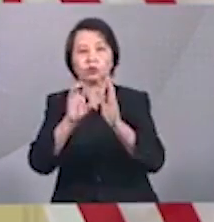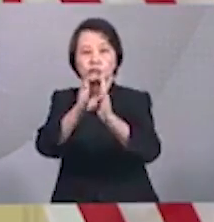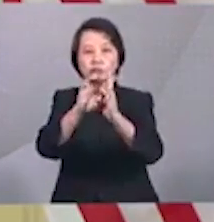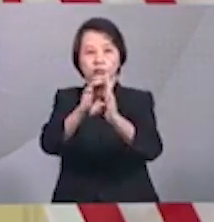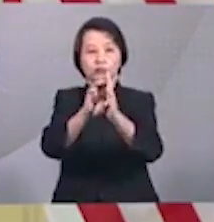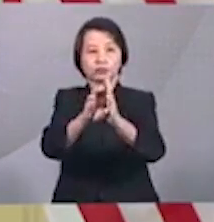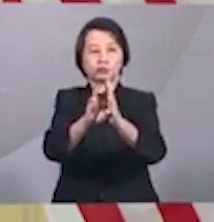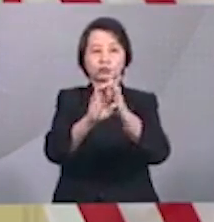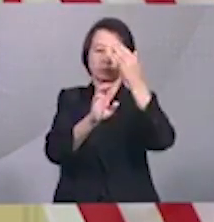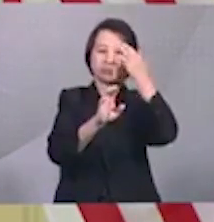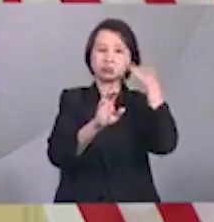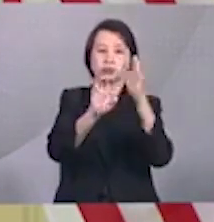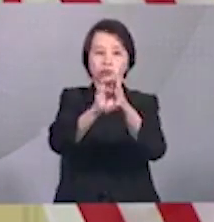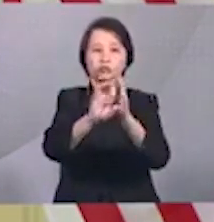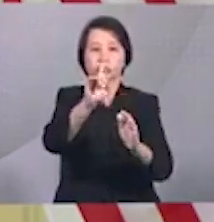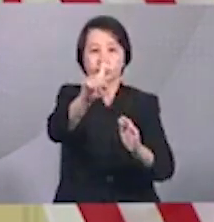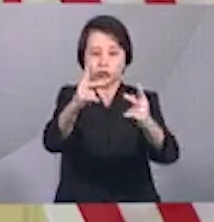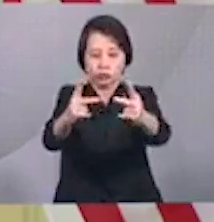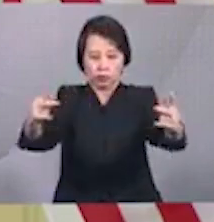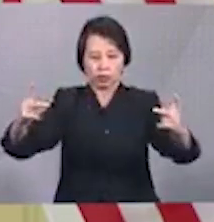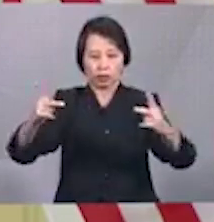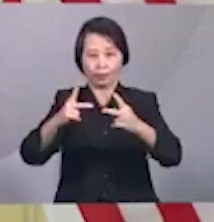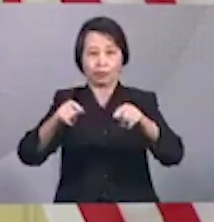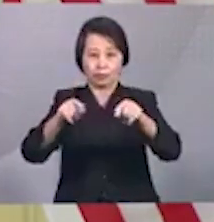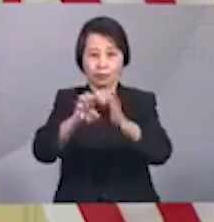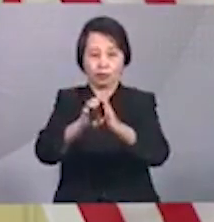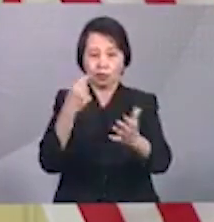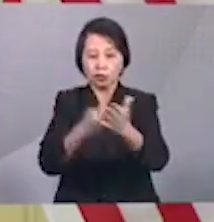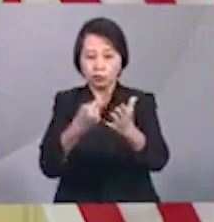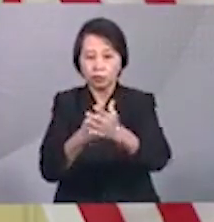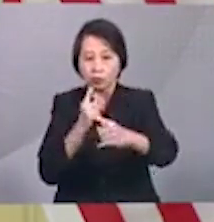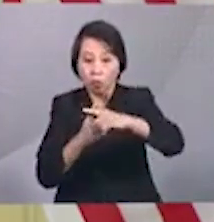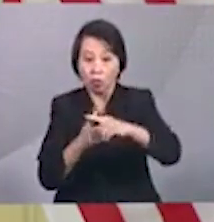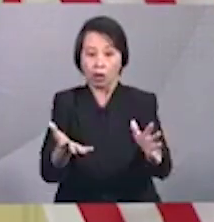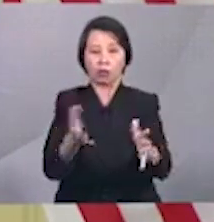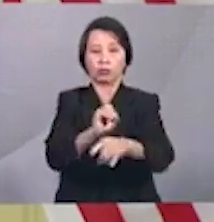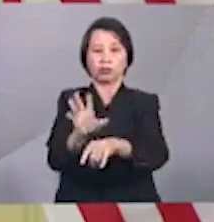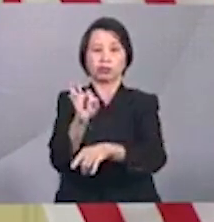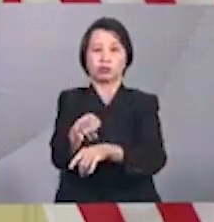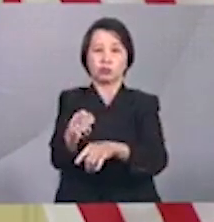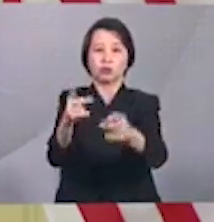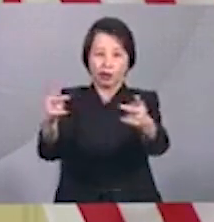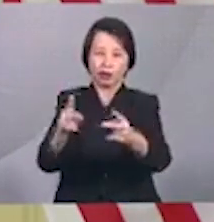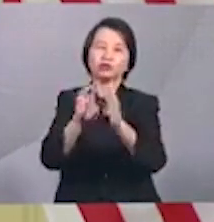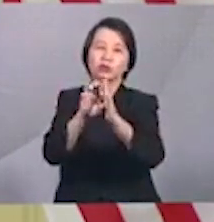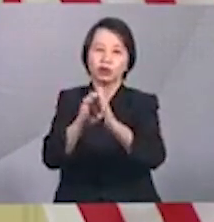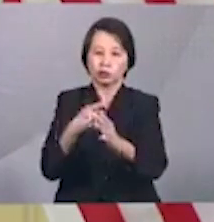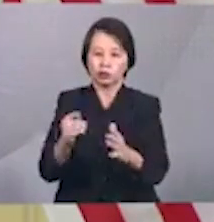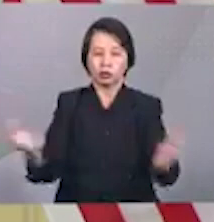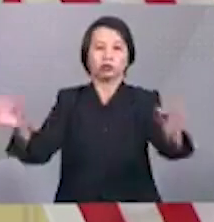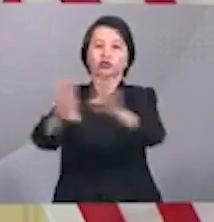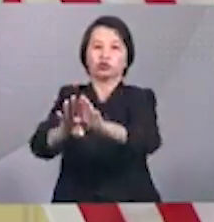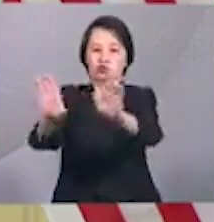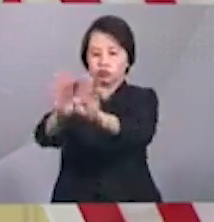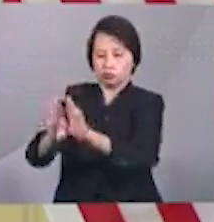Katakan satu kawasan itu tiba-tiba ada positif COVID-19. Kita lock terus